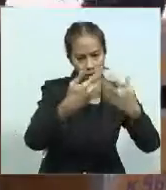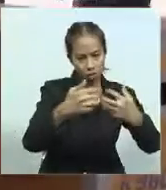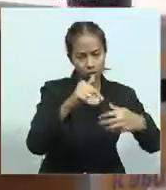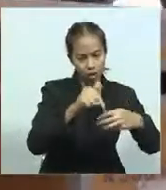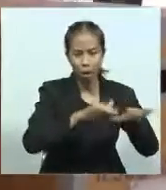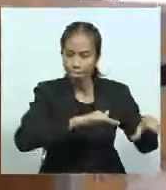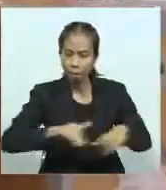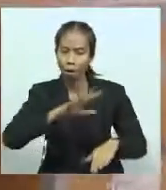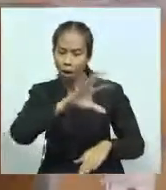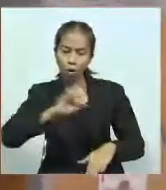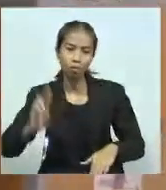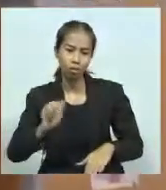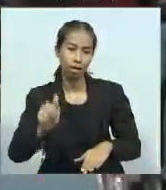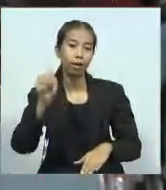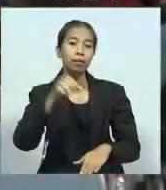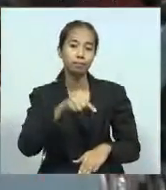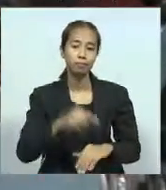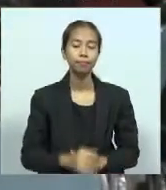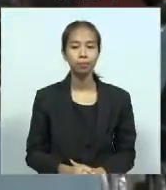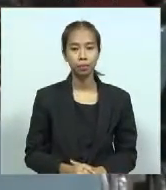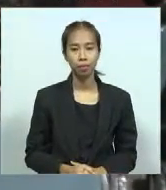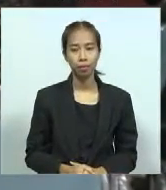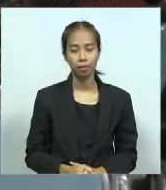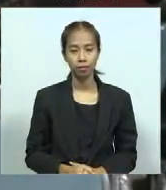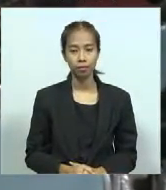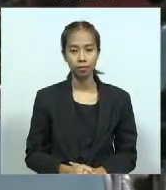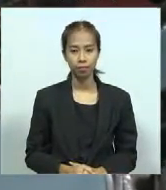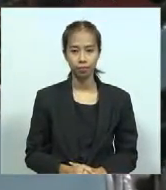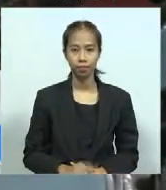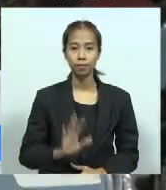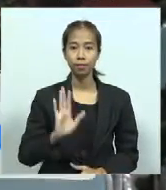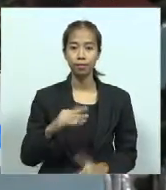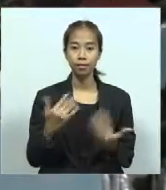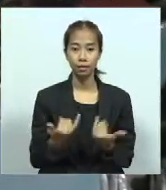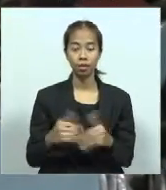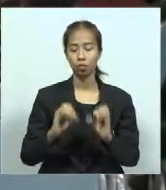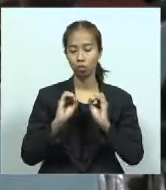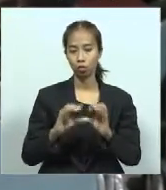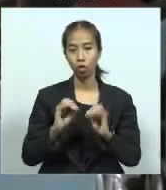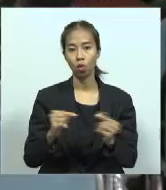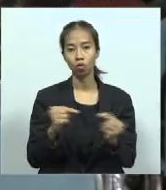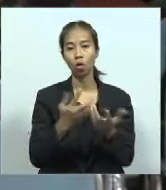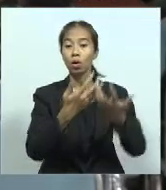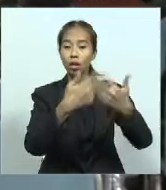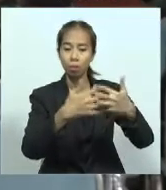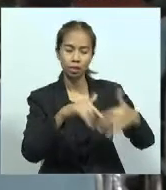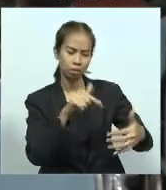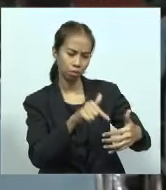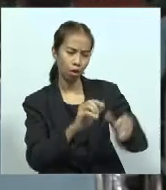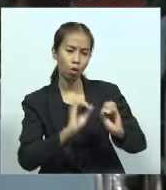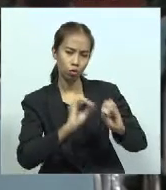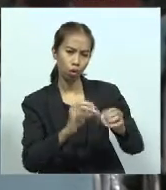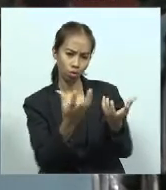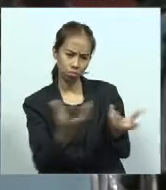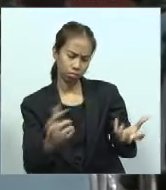ที่พร้อมใช้งานอยู่ตลอดเวลาม าครั้งนี้คาดหวังก็คือจะให้ความรู้ในเรื่องของการใช้เครื่องไม้เครื่องมือว่าแต่ละตั